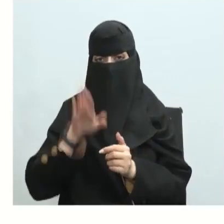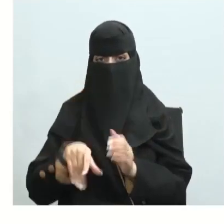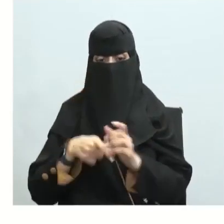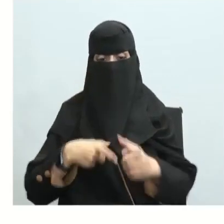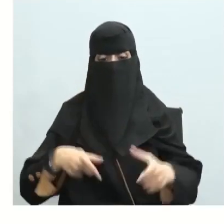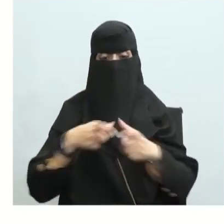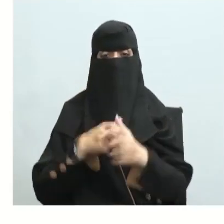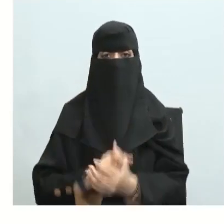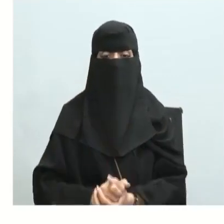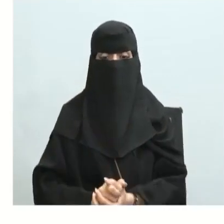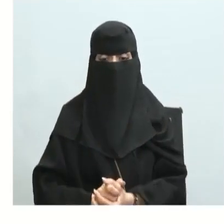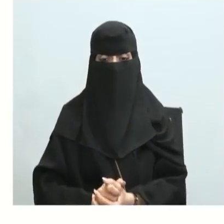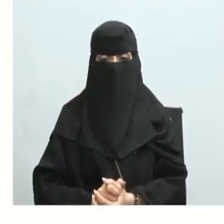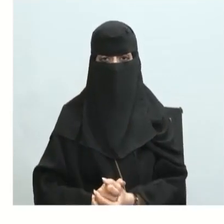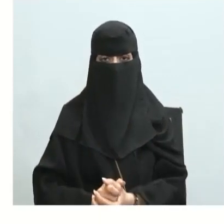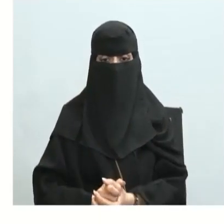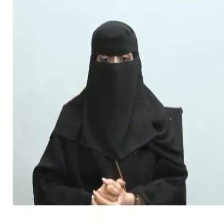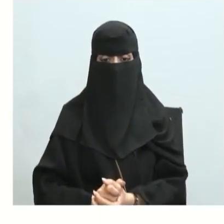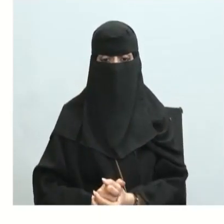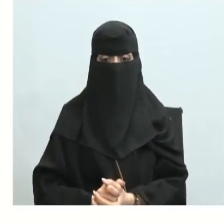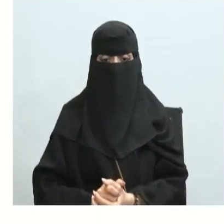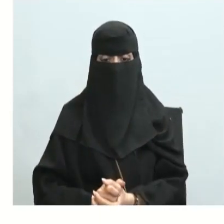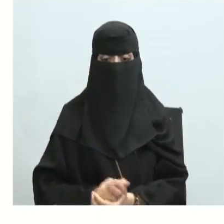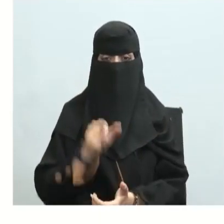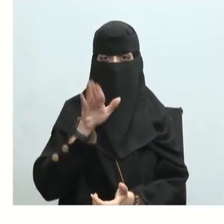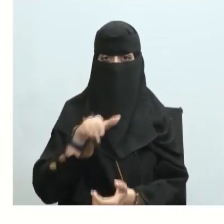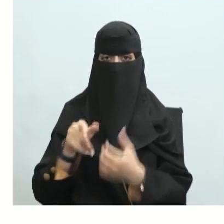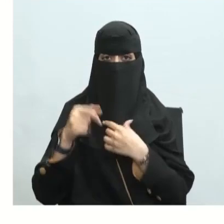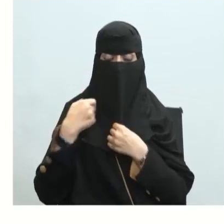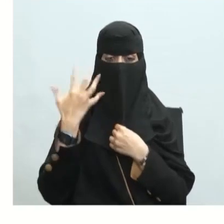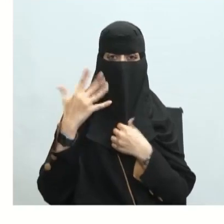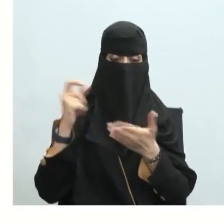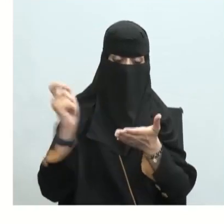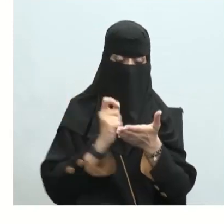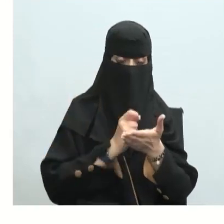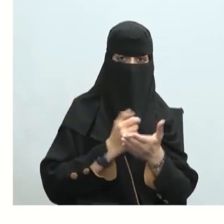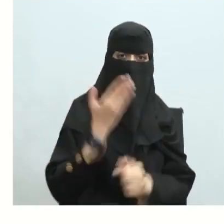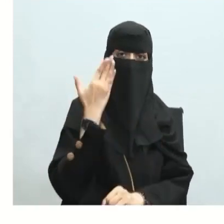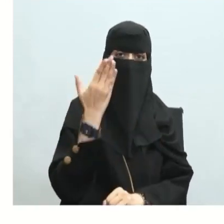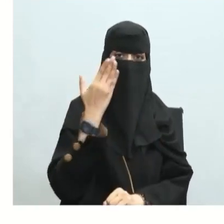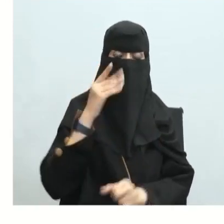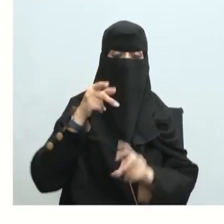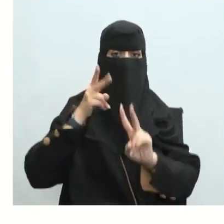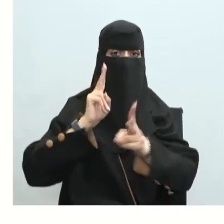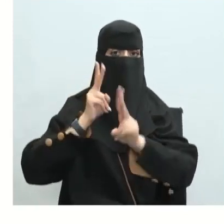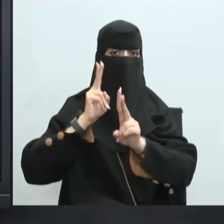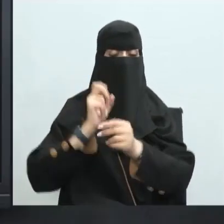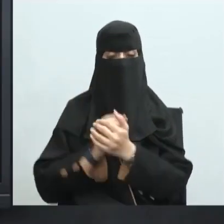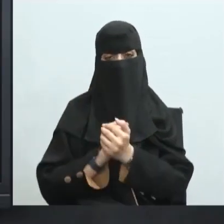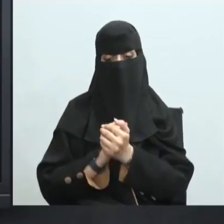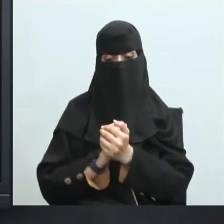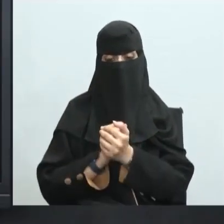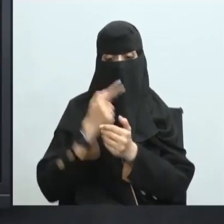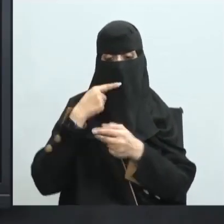الاجتماع جميل هنا خامسا كتابه الخطب المحفل كتابه الخطب